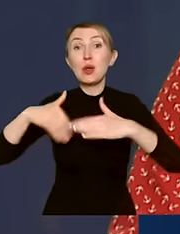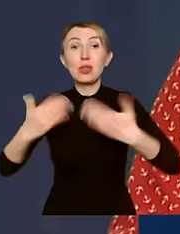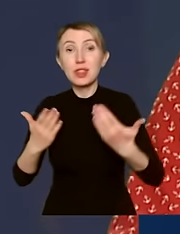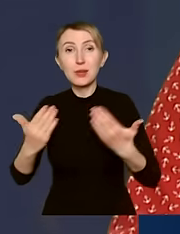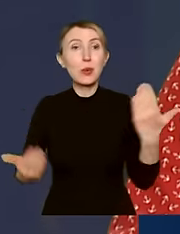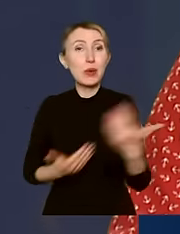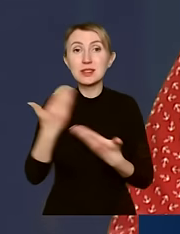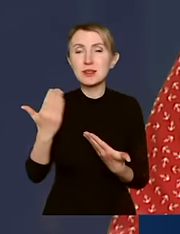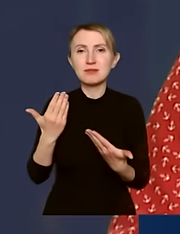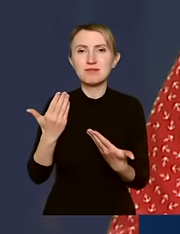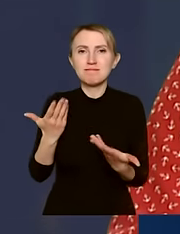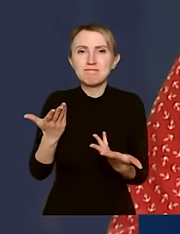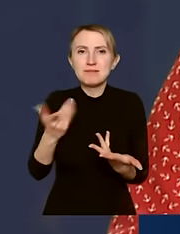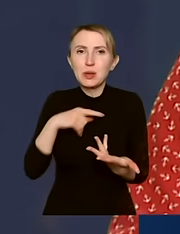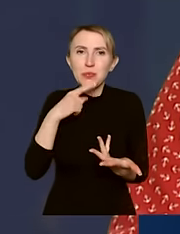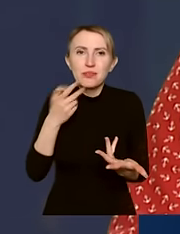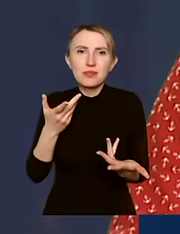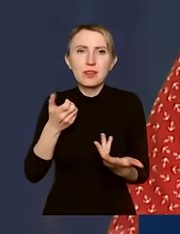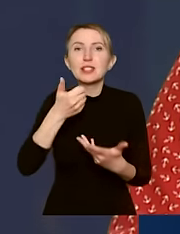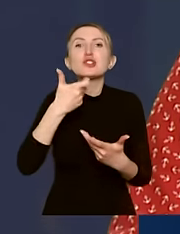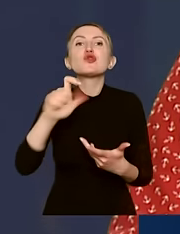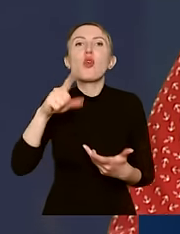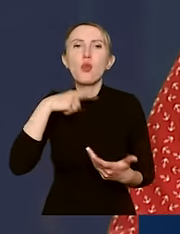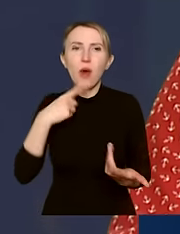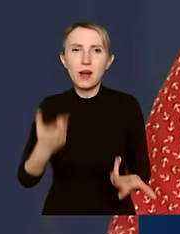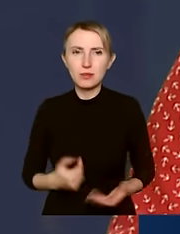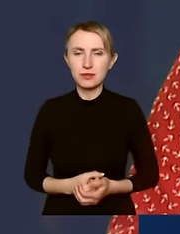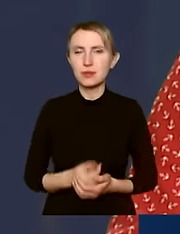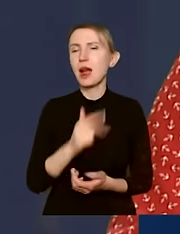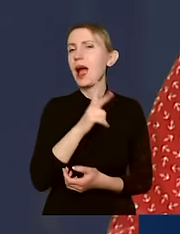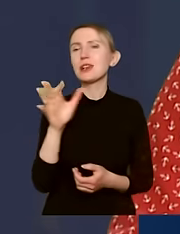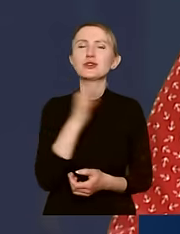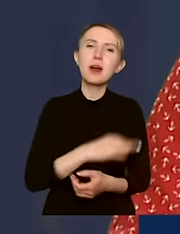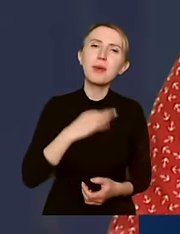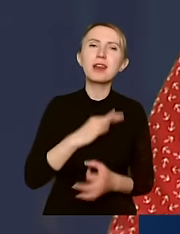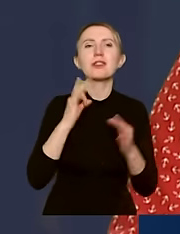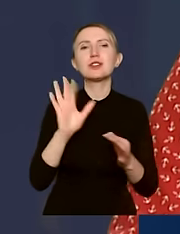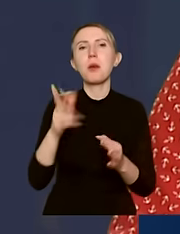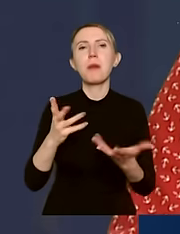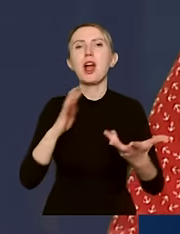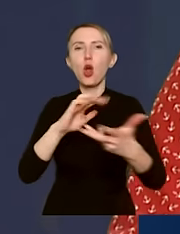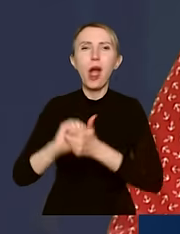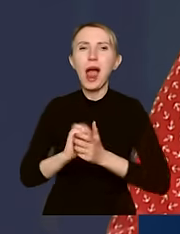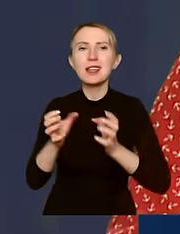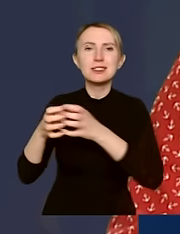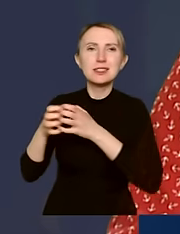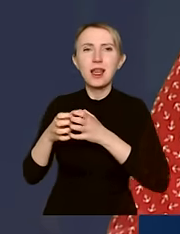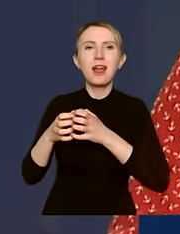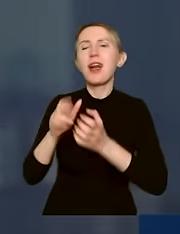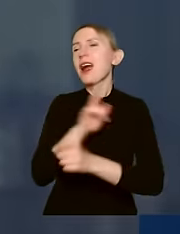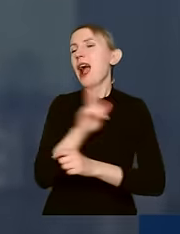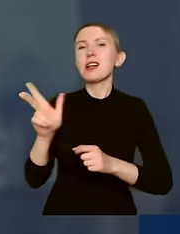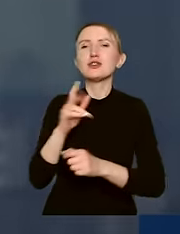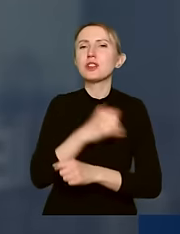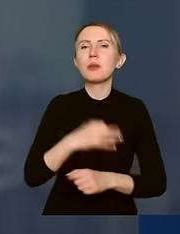prostu setką kłamstw. Każda z partii, która tworzy dzisiaj swoją koalicję, każda generalnie z partii,